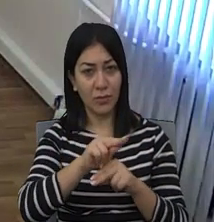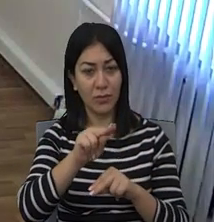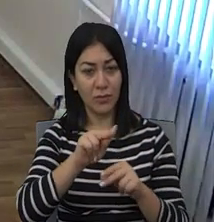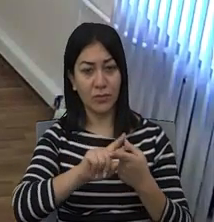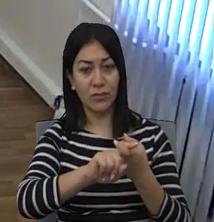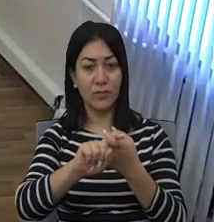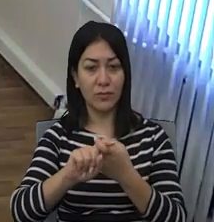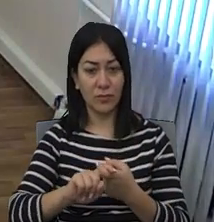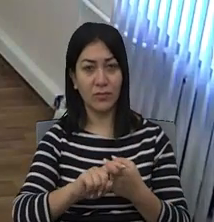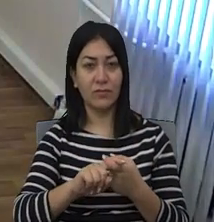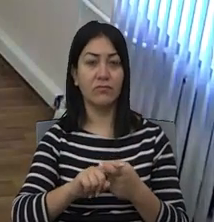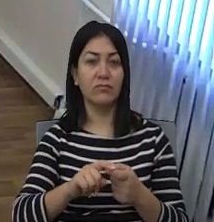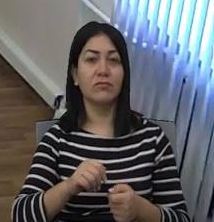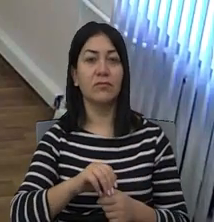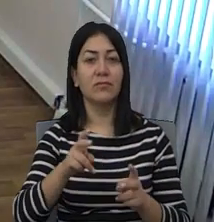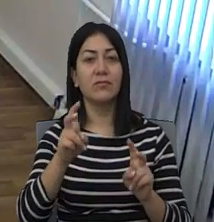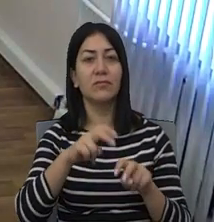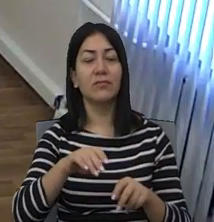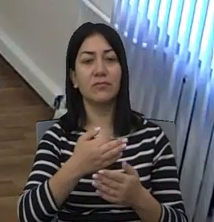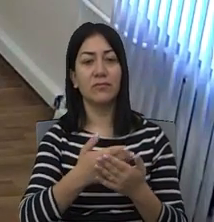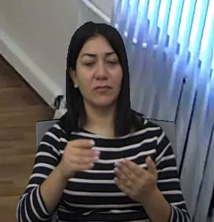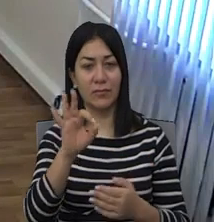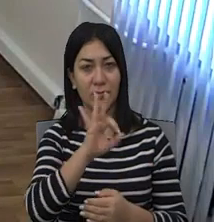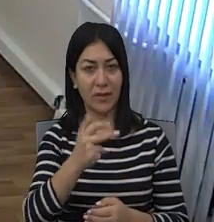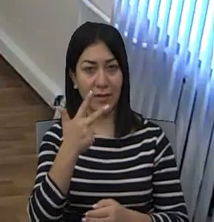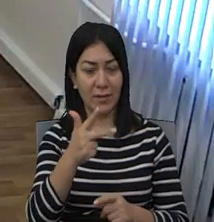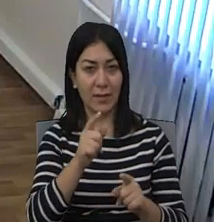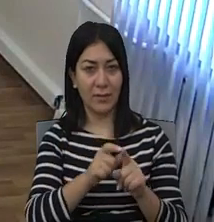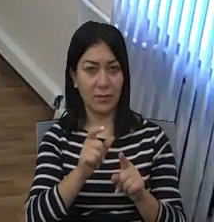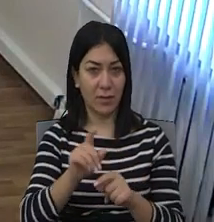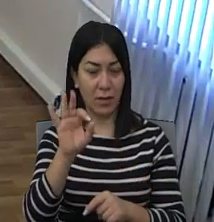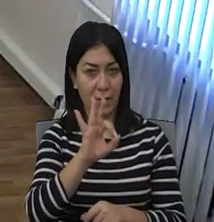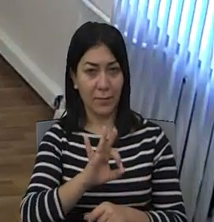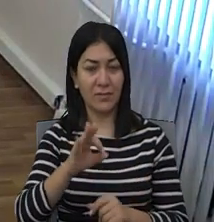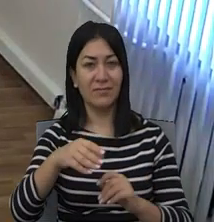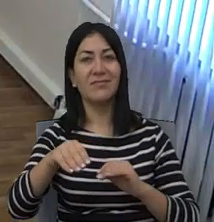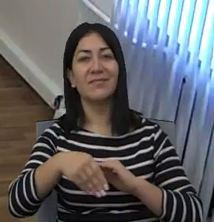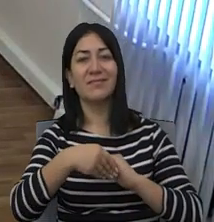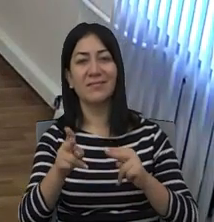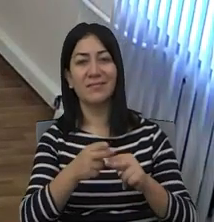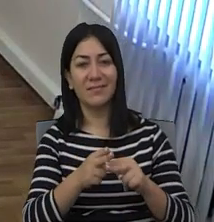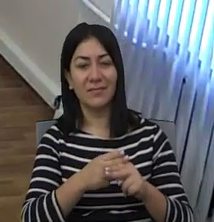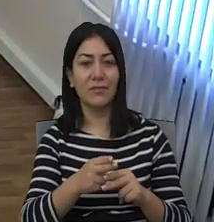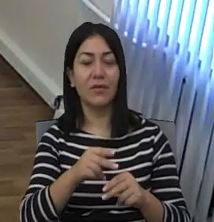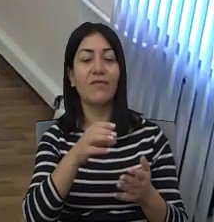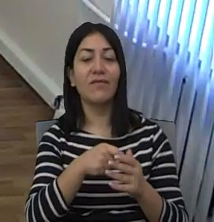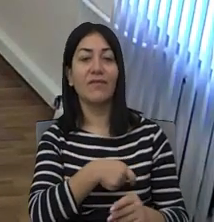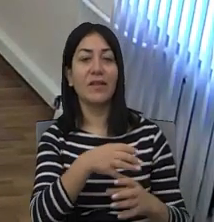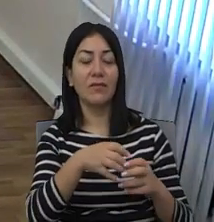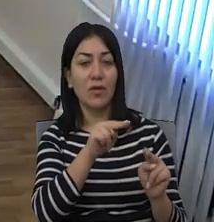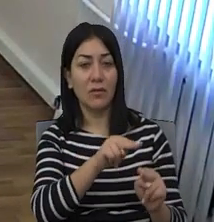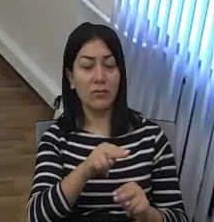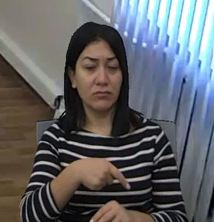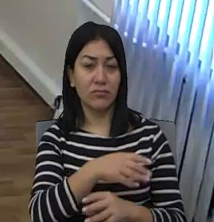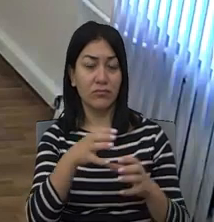CSOs, also to monitor political finance abuse of state resources, and the expansion of the engaged citizen course to vocational